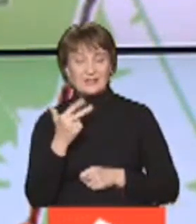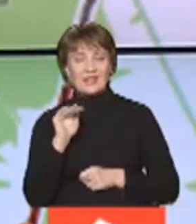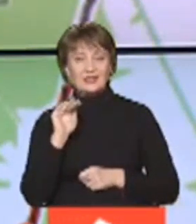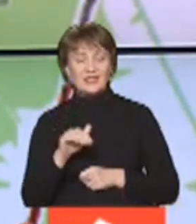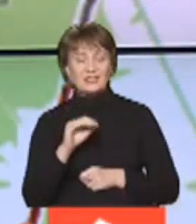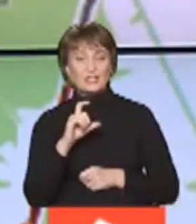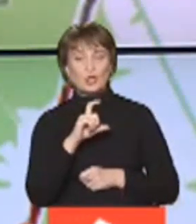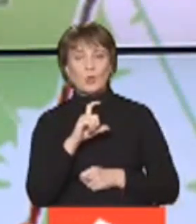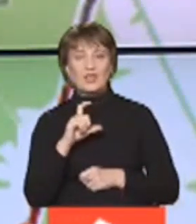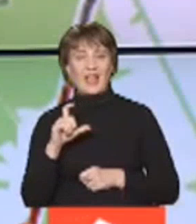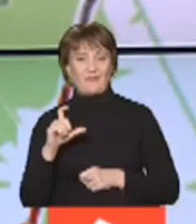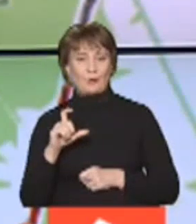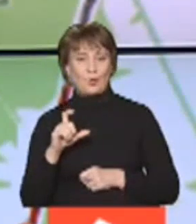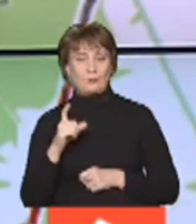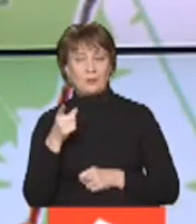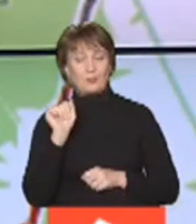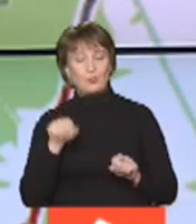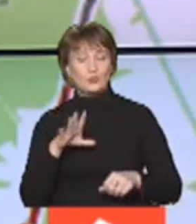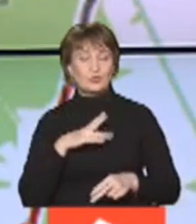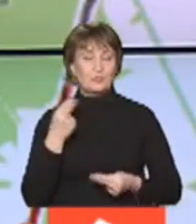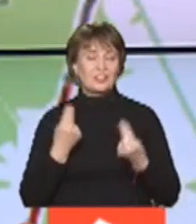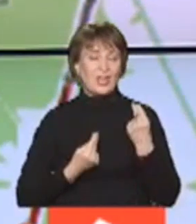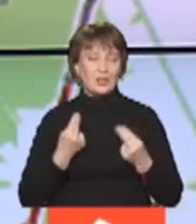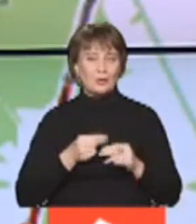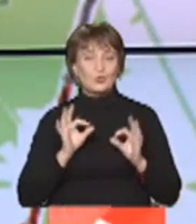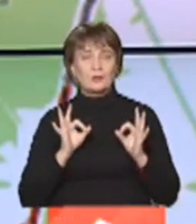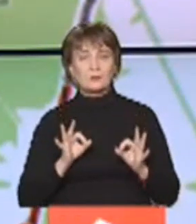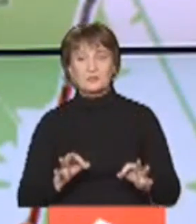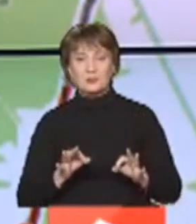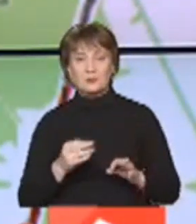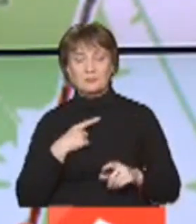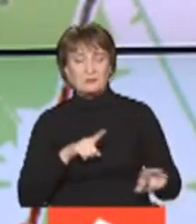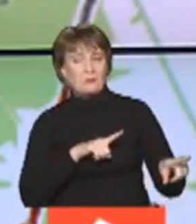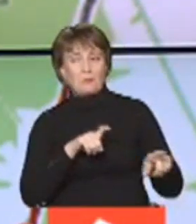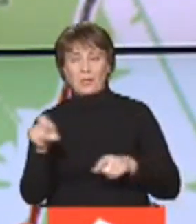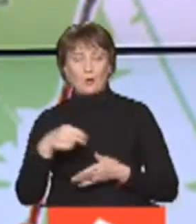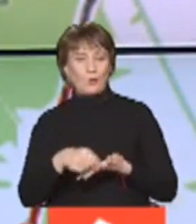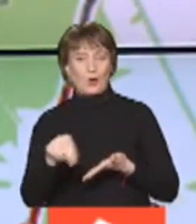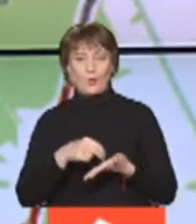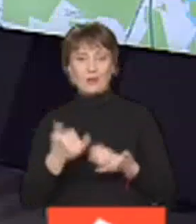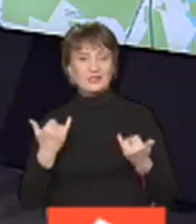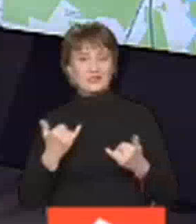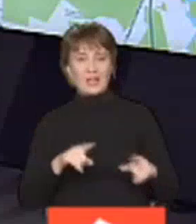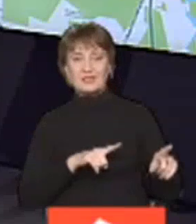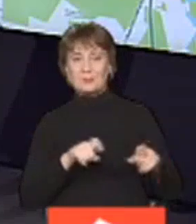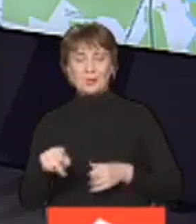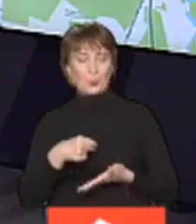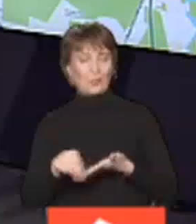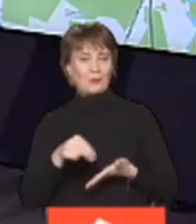За 30 тисяч євро? Так. В коментарях там жартують, насправді. Біжу купувати. Да. Давайте зараз вже тоді.